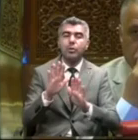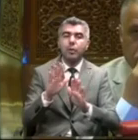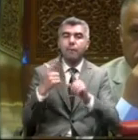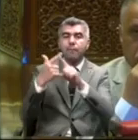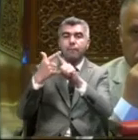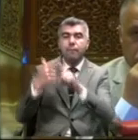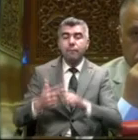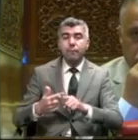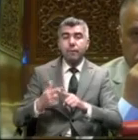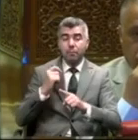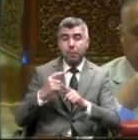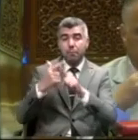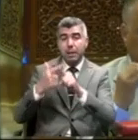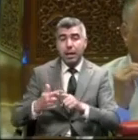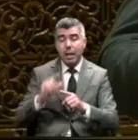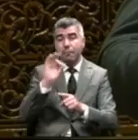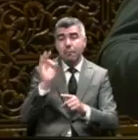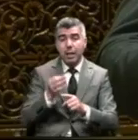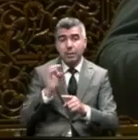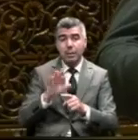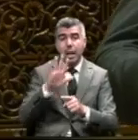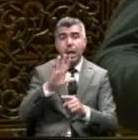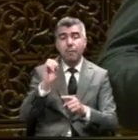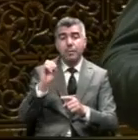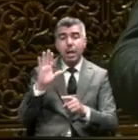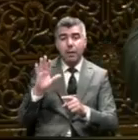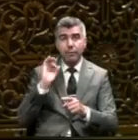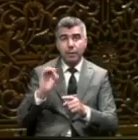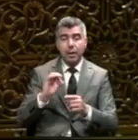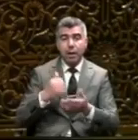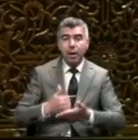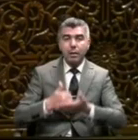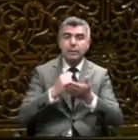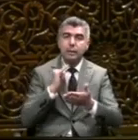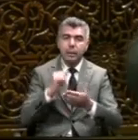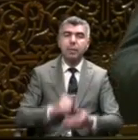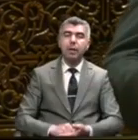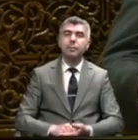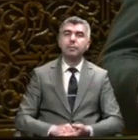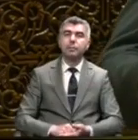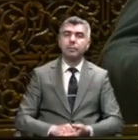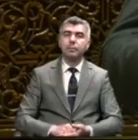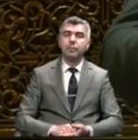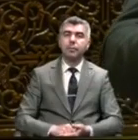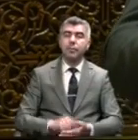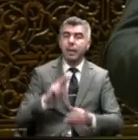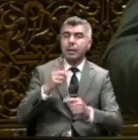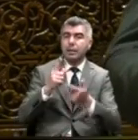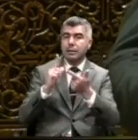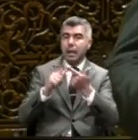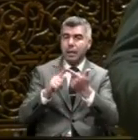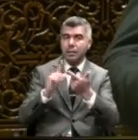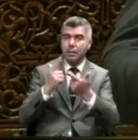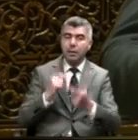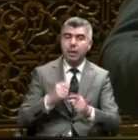الداخلي الخام اي حوالي 5000 مليار سنتيم كدعم عمومي السيد الوزير المحترم المدخل الثاني مرتبط